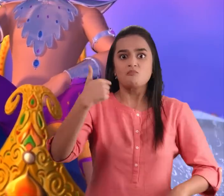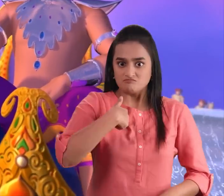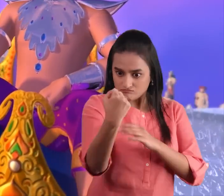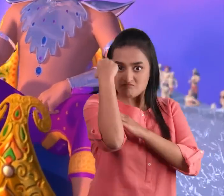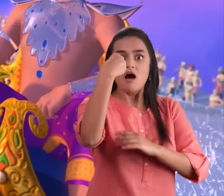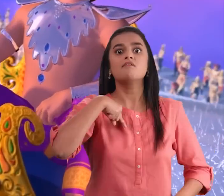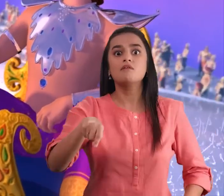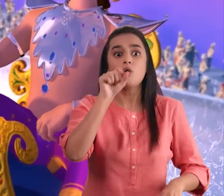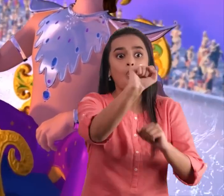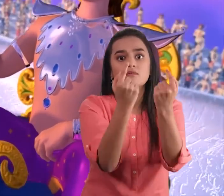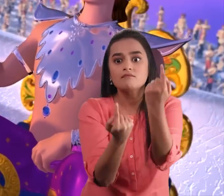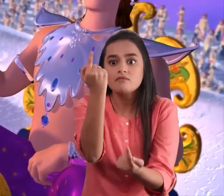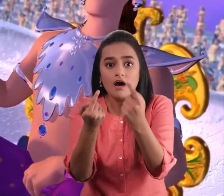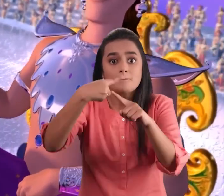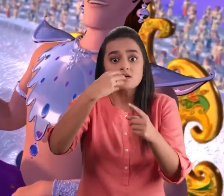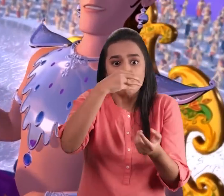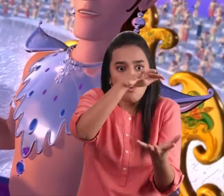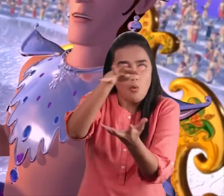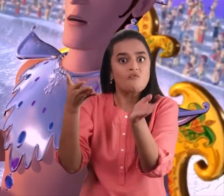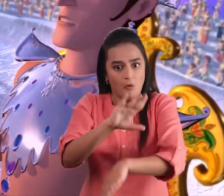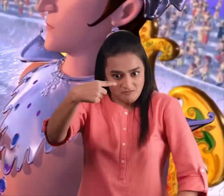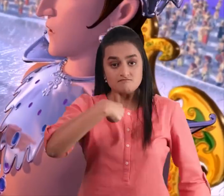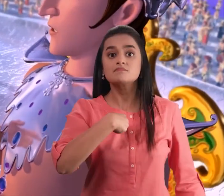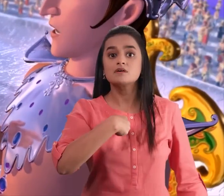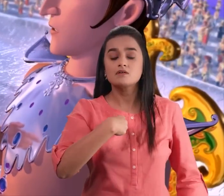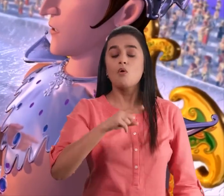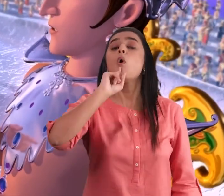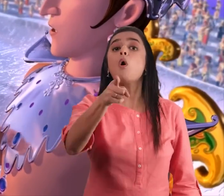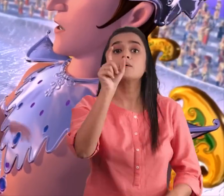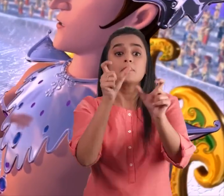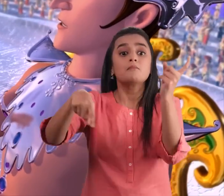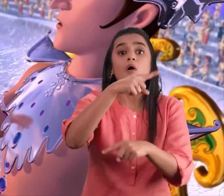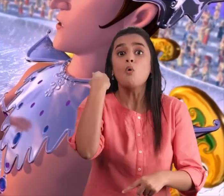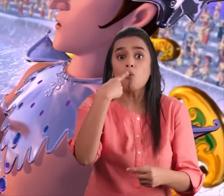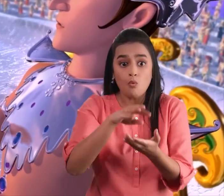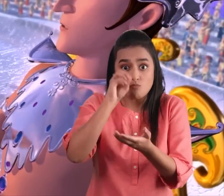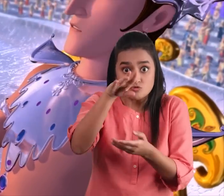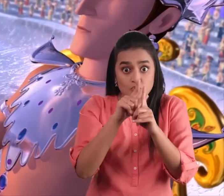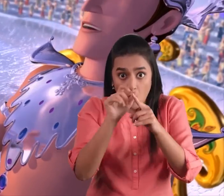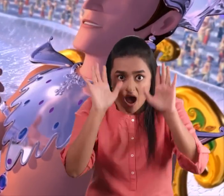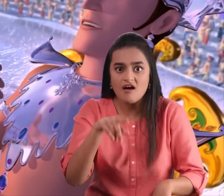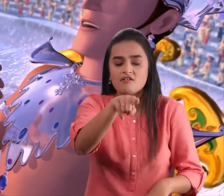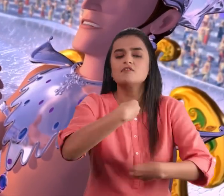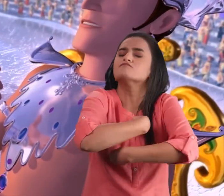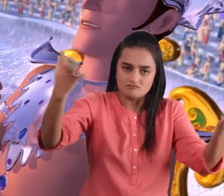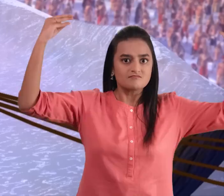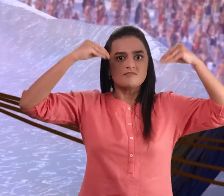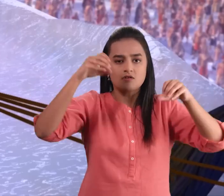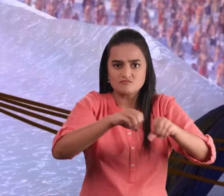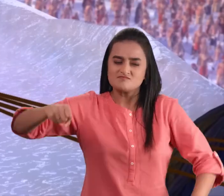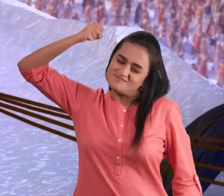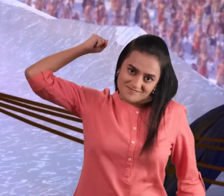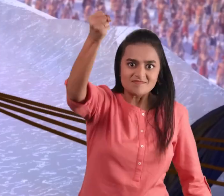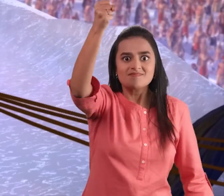स्रोत हूँ जो इनके खेतों और भंडारों को अन्न से भरती है। संवर्तक, जो लोग मेरे लिए यज्ञ कर रहे हैं उन्हें वर्षा प्रदान करो।